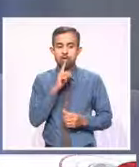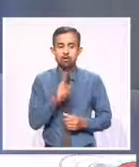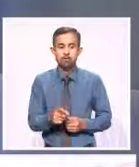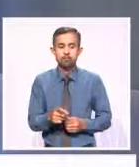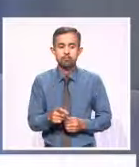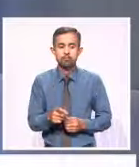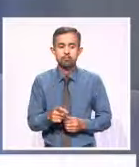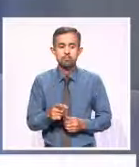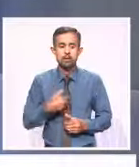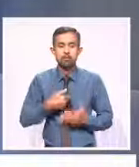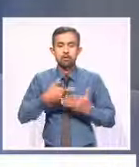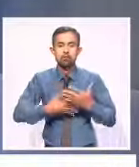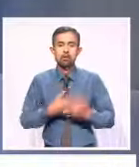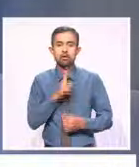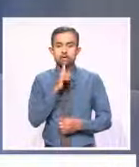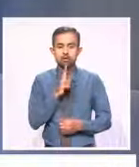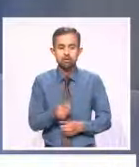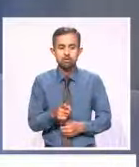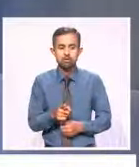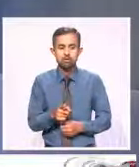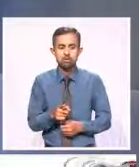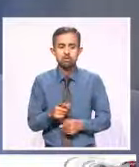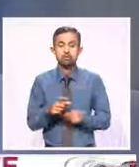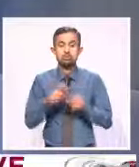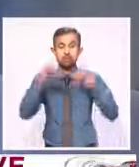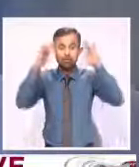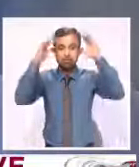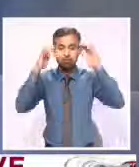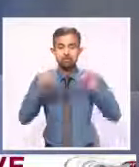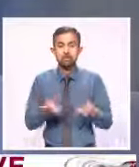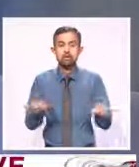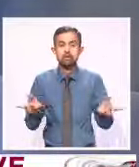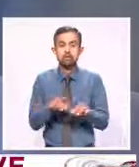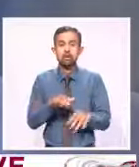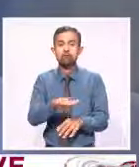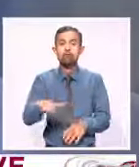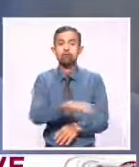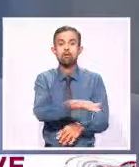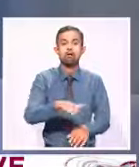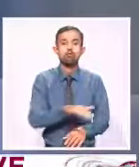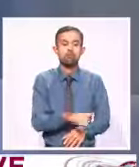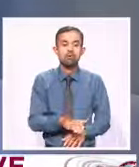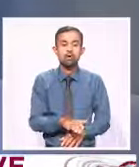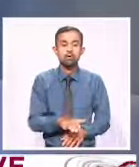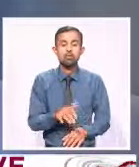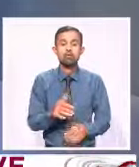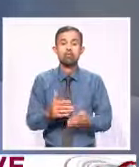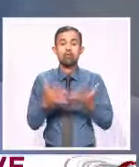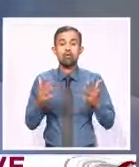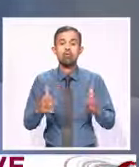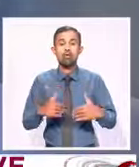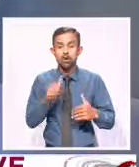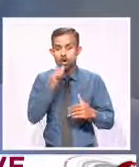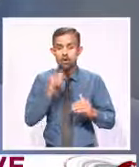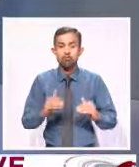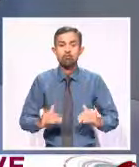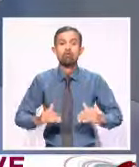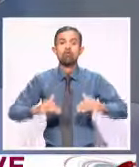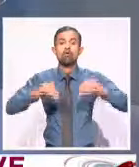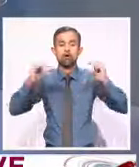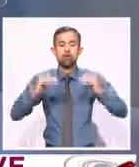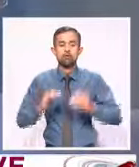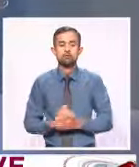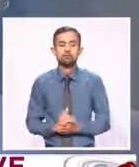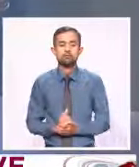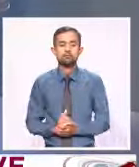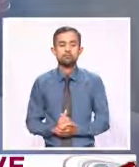පවසනවා. අප වාර්තාකරුවන් පවසන්නේ පවතින අධික වර්ෂාවත් සමග ප්‍රදේශ ගණනාවක පහත්බිම් රැසක් තවමත් ජලයෙන් යටව පවතින